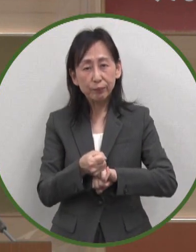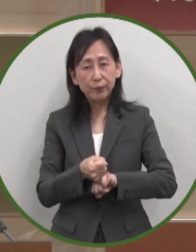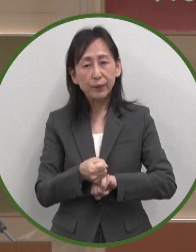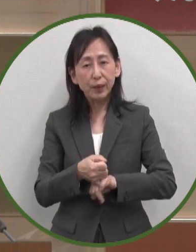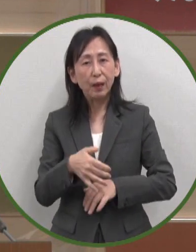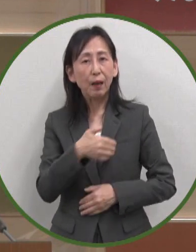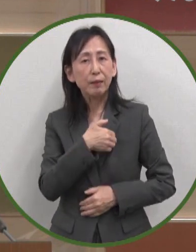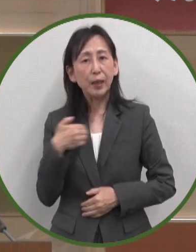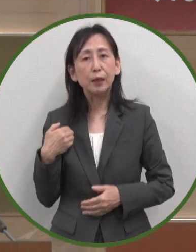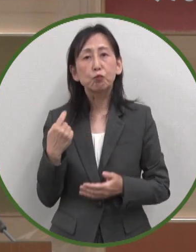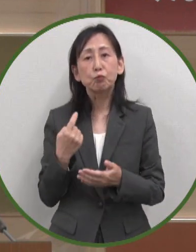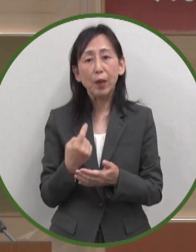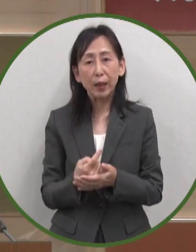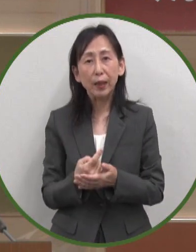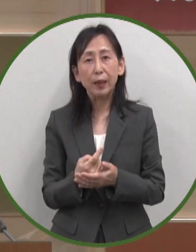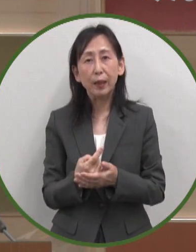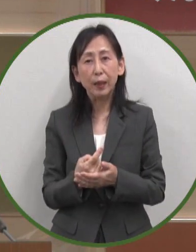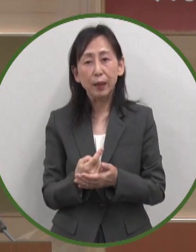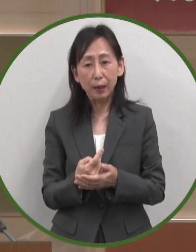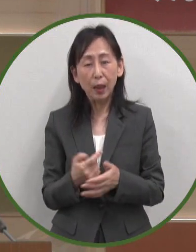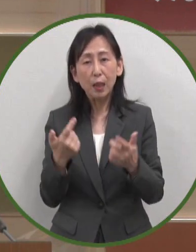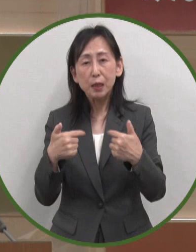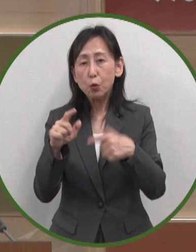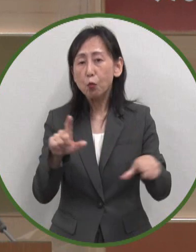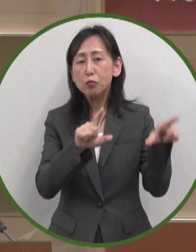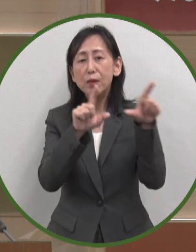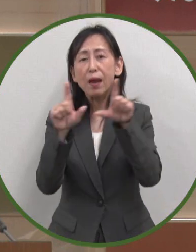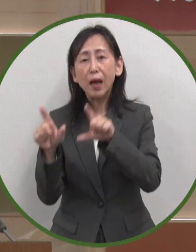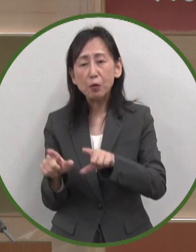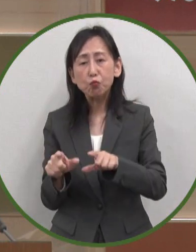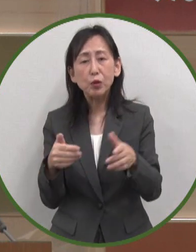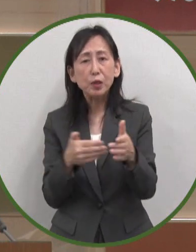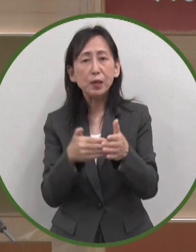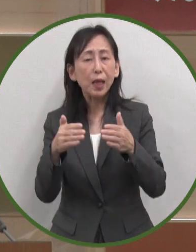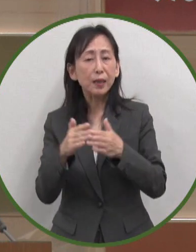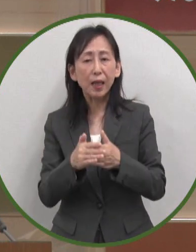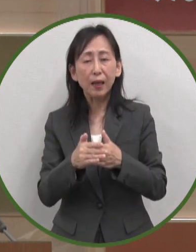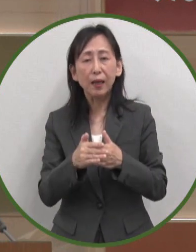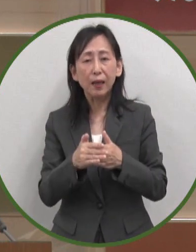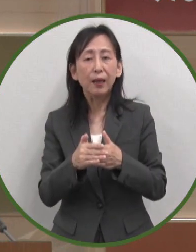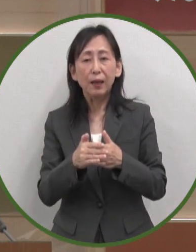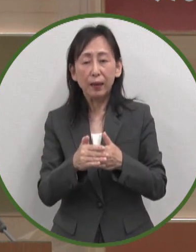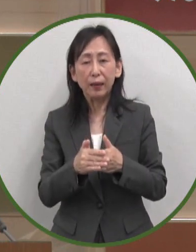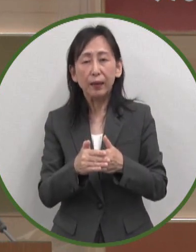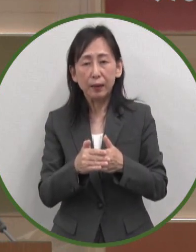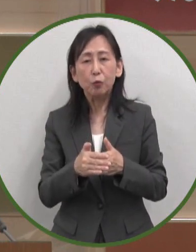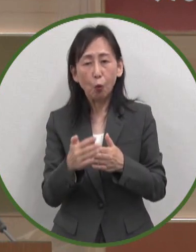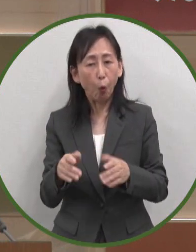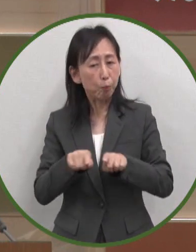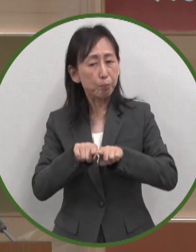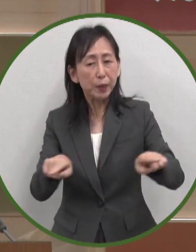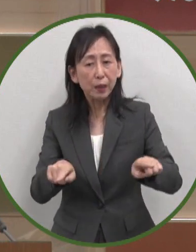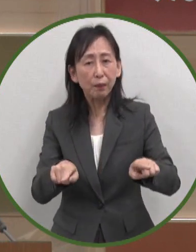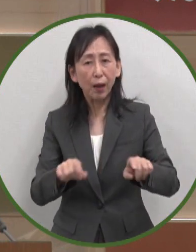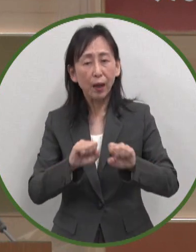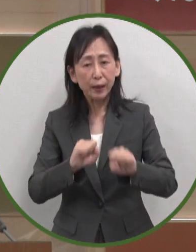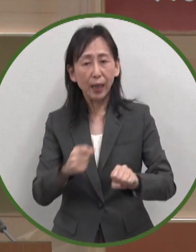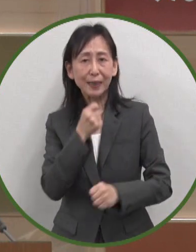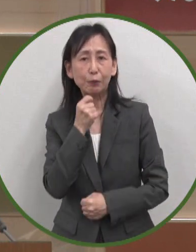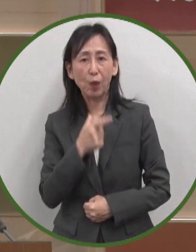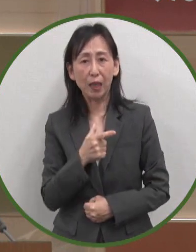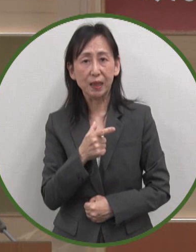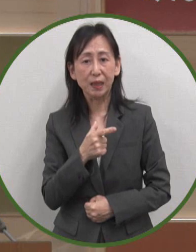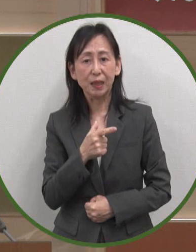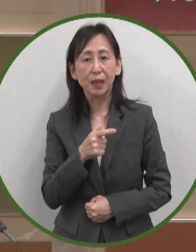できればあの我々、この日常生活に支障をきたすような強い制限は行いたくないので、あのなんとかです